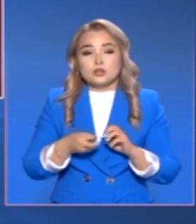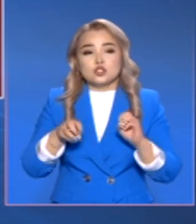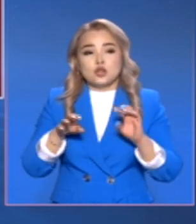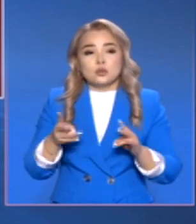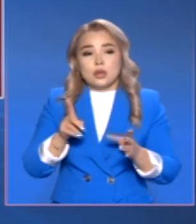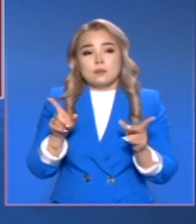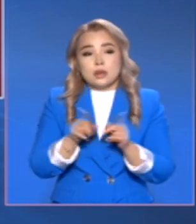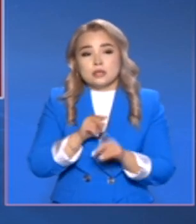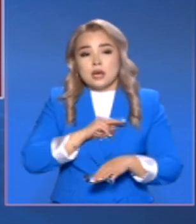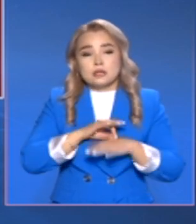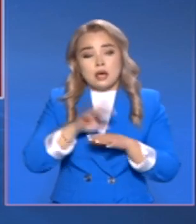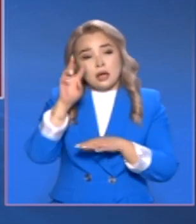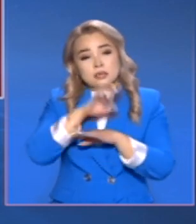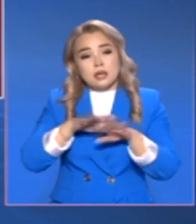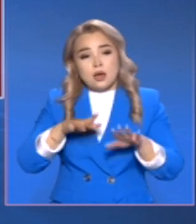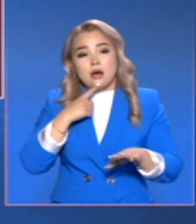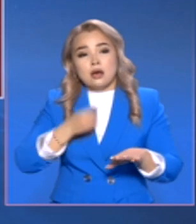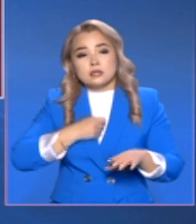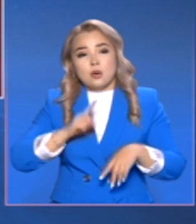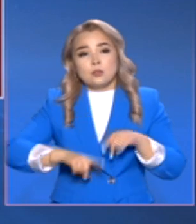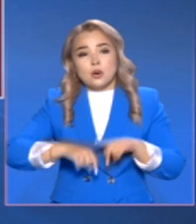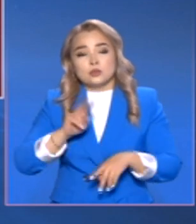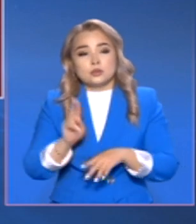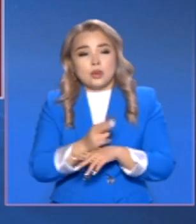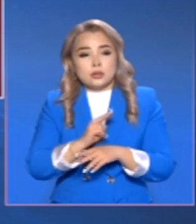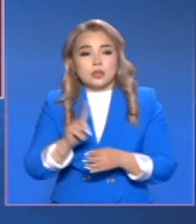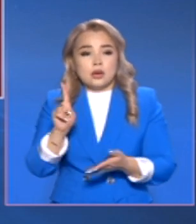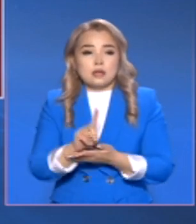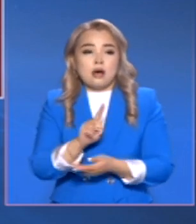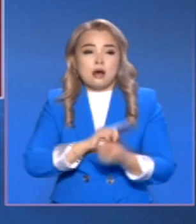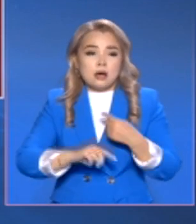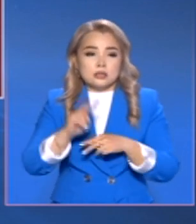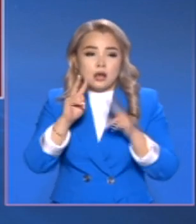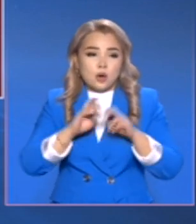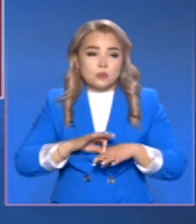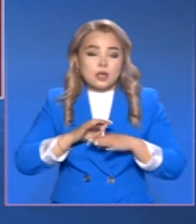қажет. Яғни еліміздегі әскери патриоттық тәрбиені қайта қарау өте маңызды.